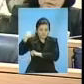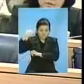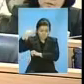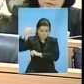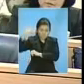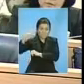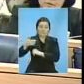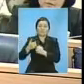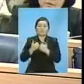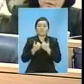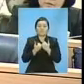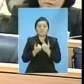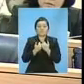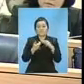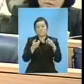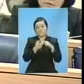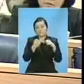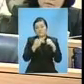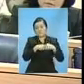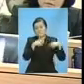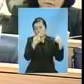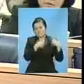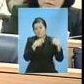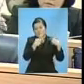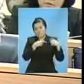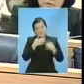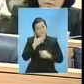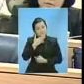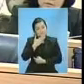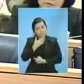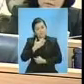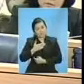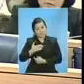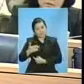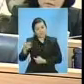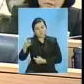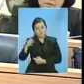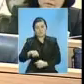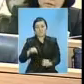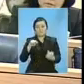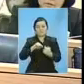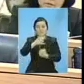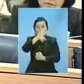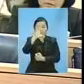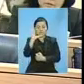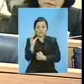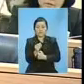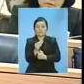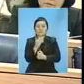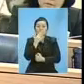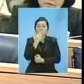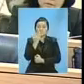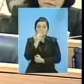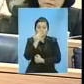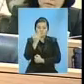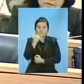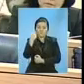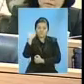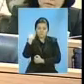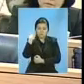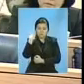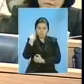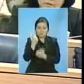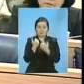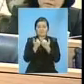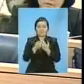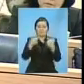งเหล่านี้ก็ยังเกิดอยู่เนืองๆที่ประเทศเซาท์แอฟริกาประเทศเซาท์แอฟริกามี